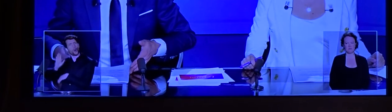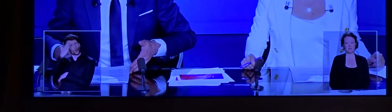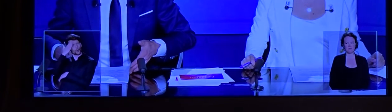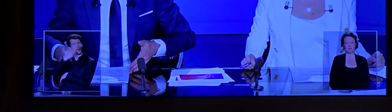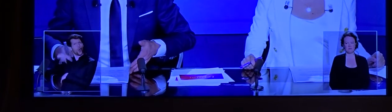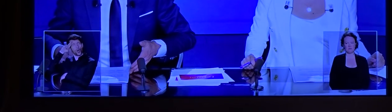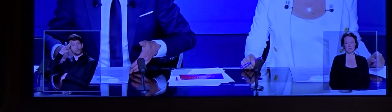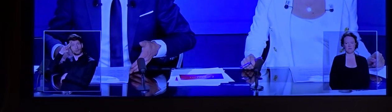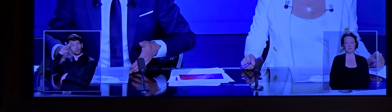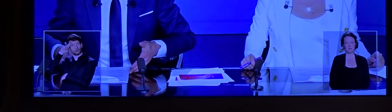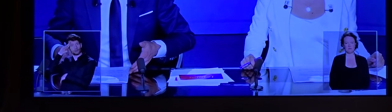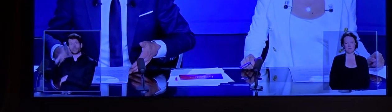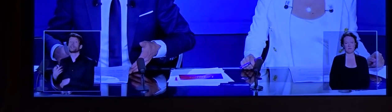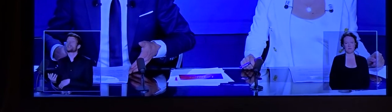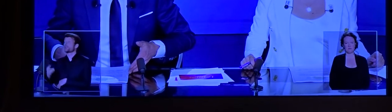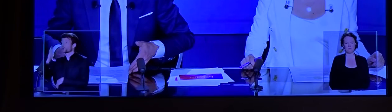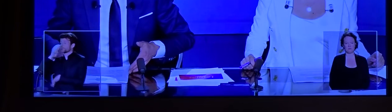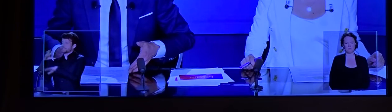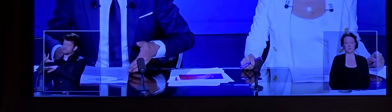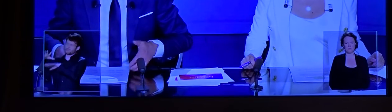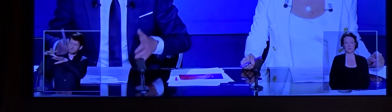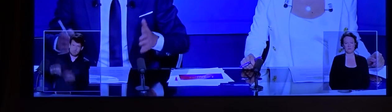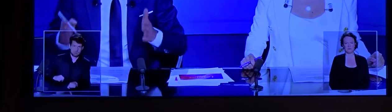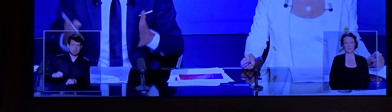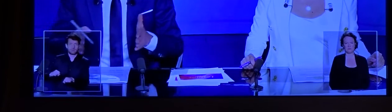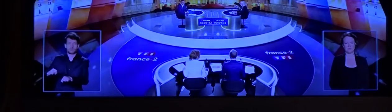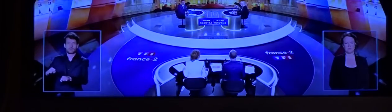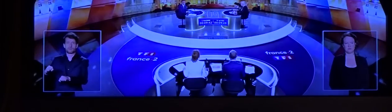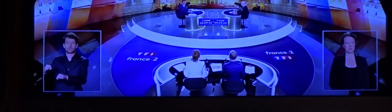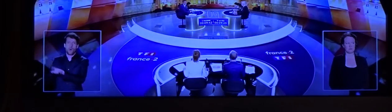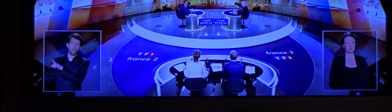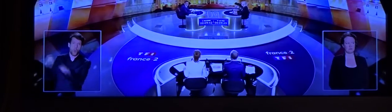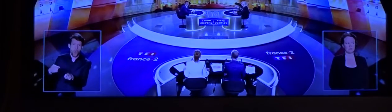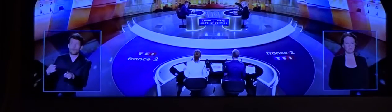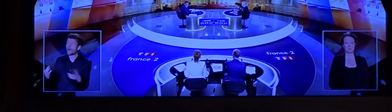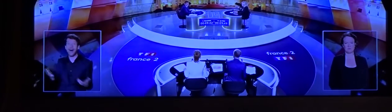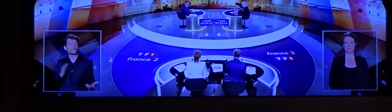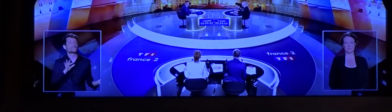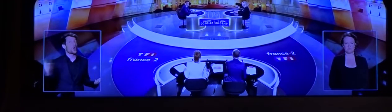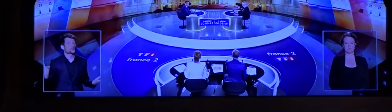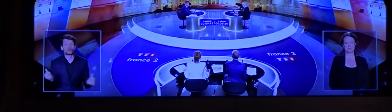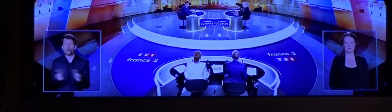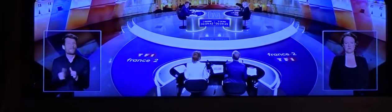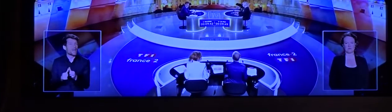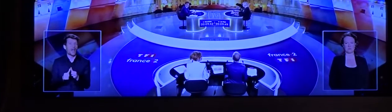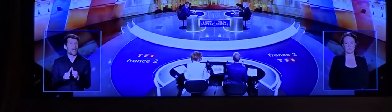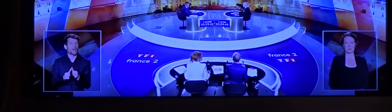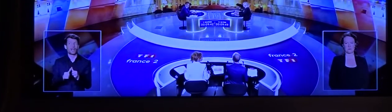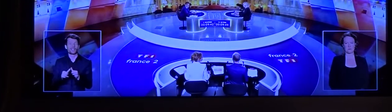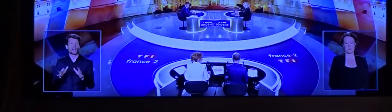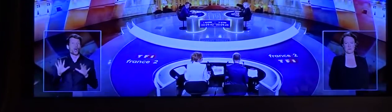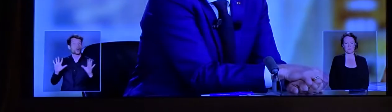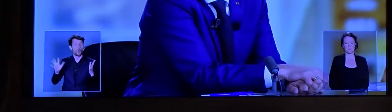été envahi et agressé par la Russie. Que doit faire la France? Jusqu'où doit aller la France pour